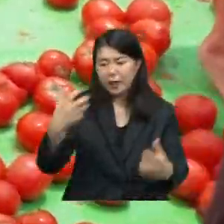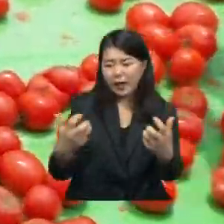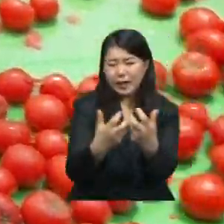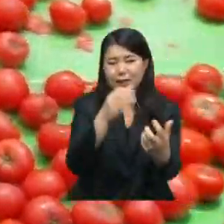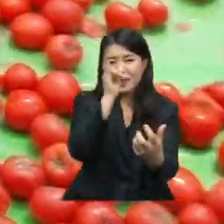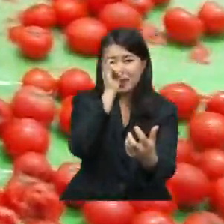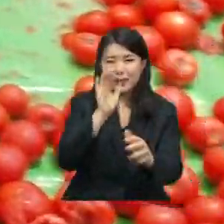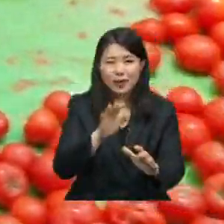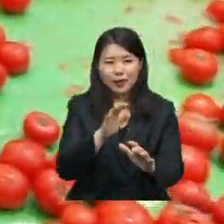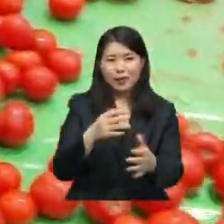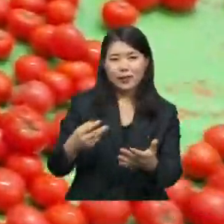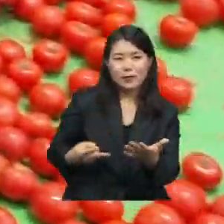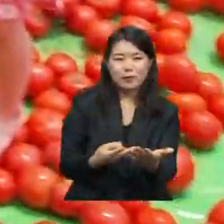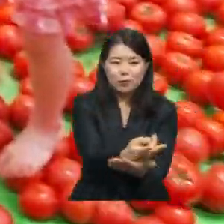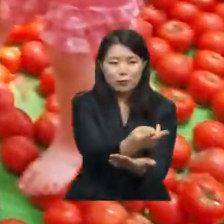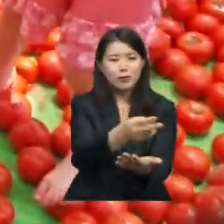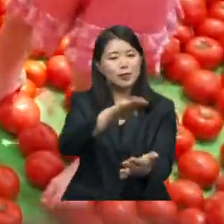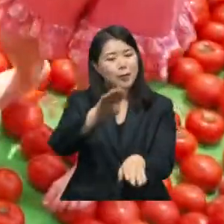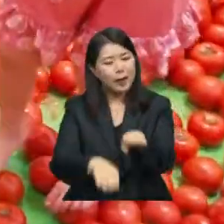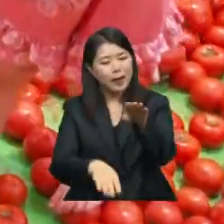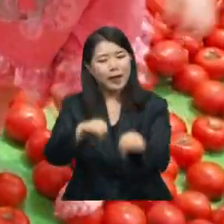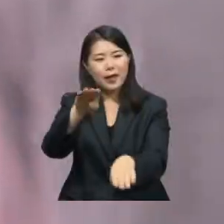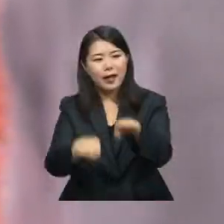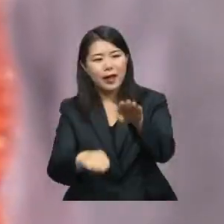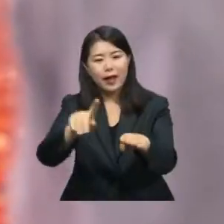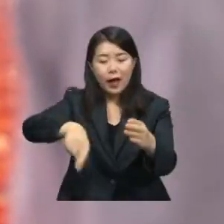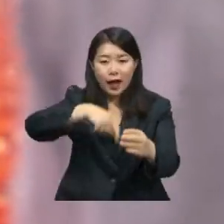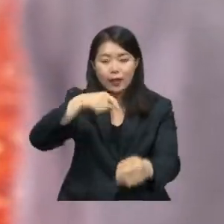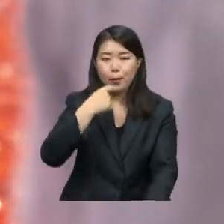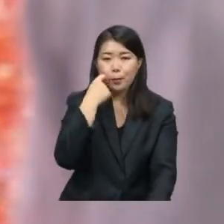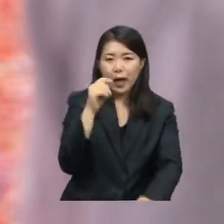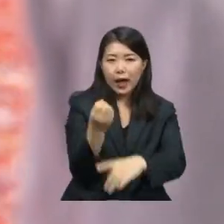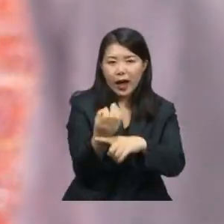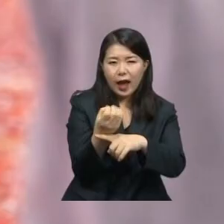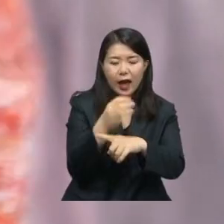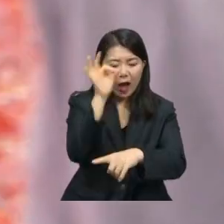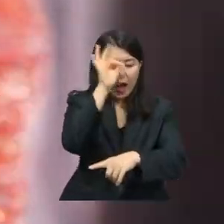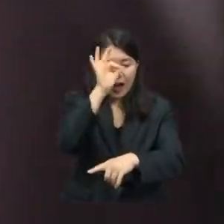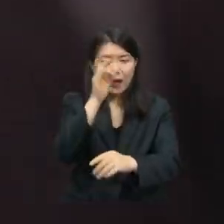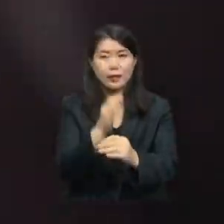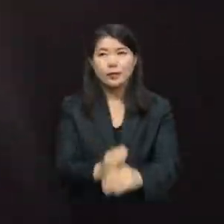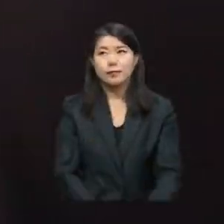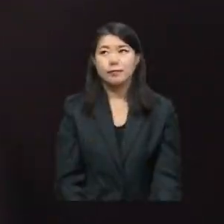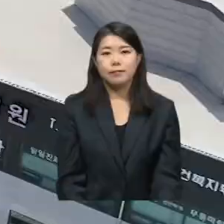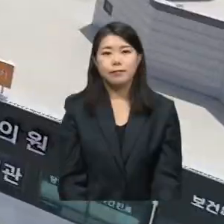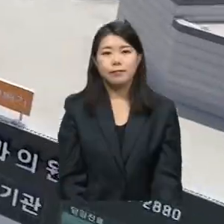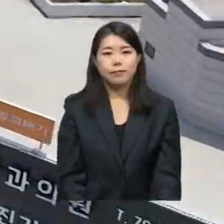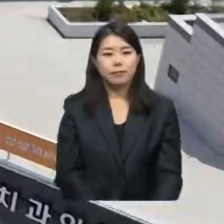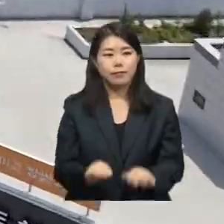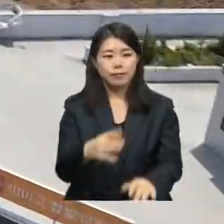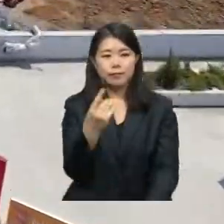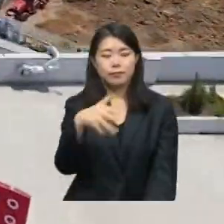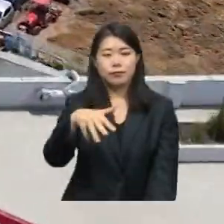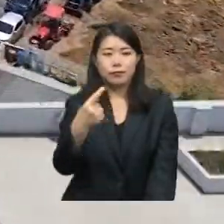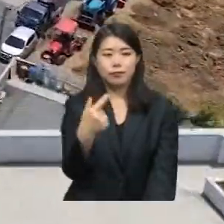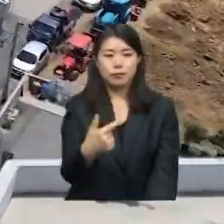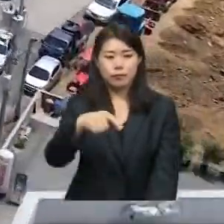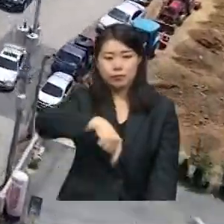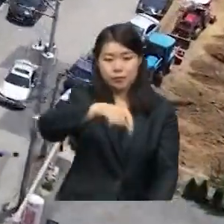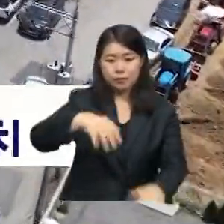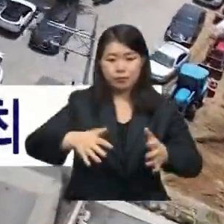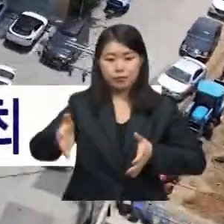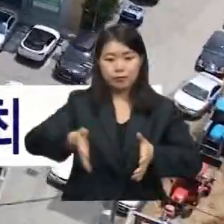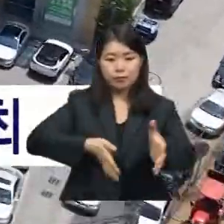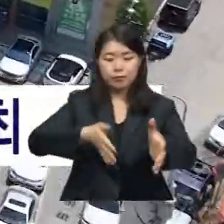던져 토마토를 밟아 뭉개며 그 안에 숨어있는 황금 반지를 찾아냅니다. 퇴촌면 광동로 500여 미터를